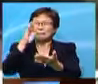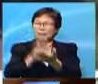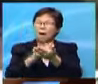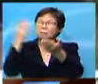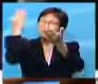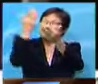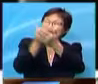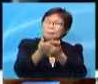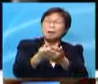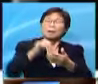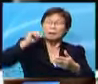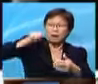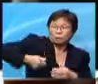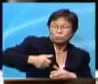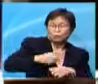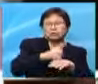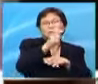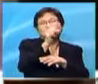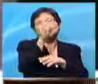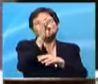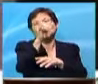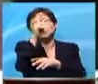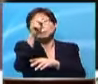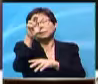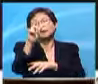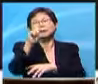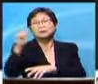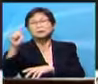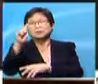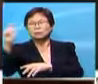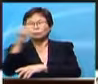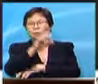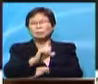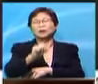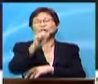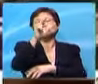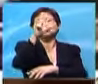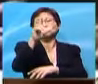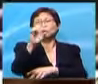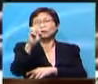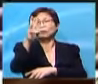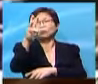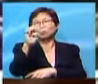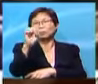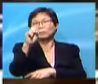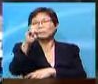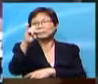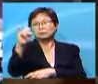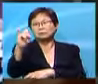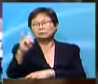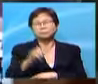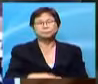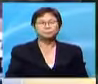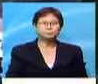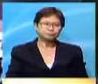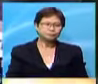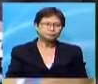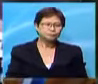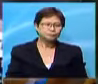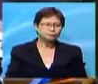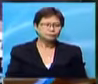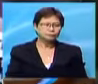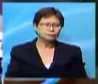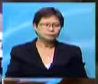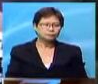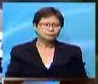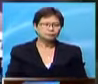di beberapa daerah di Sumatera Nusa Tenggara Timur dan Sulawesi ramalan BMKG kemarin